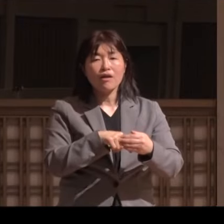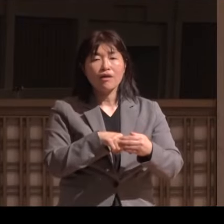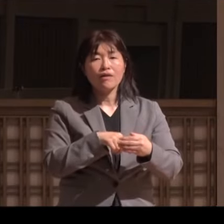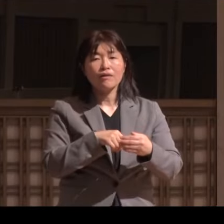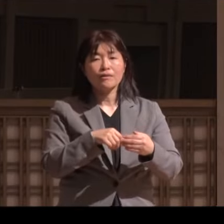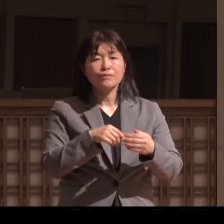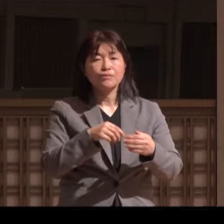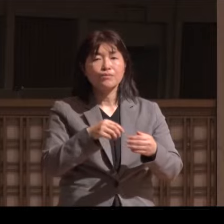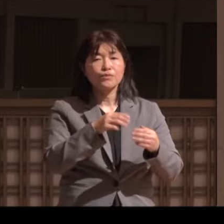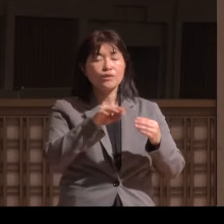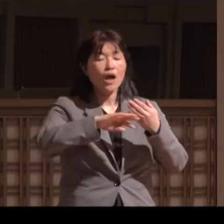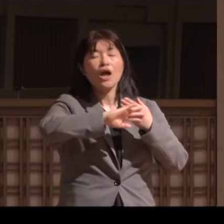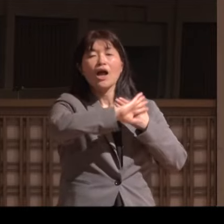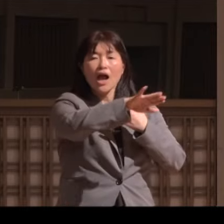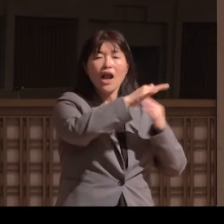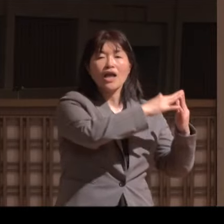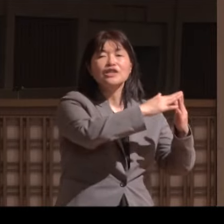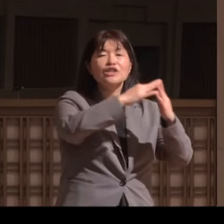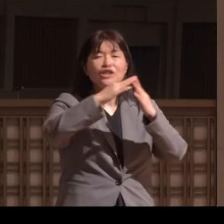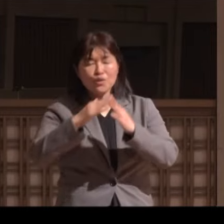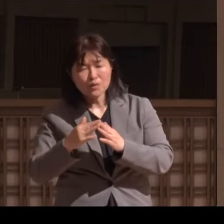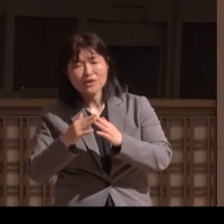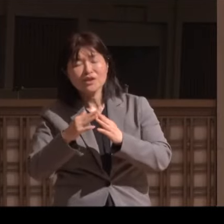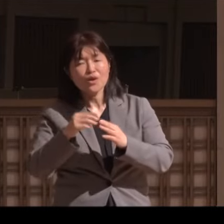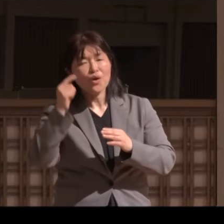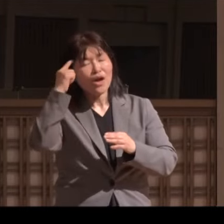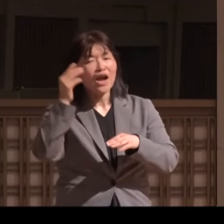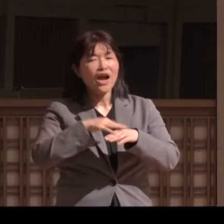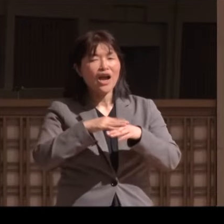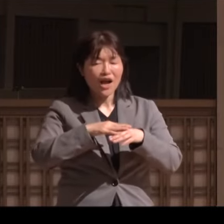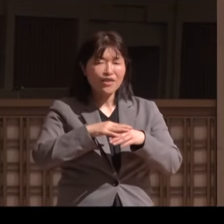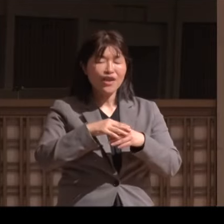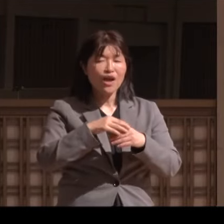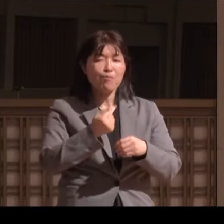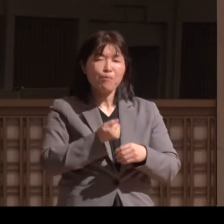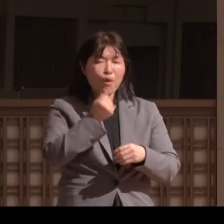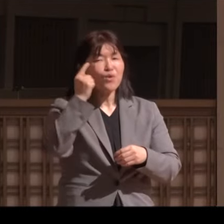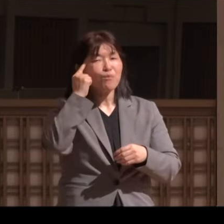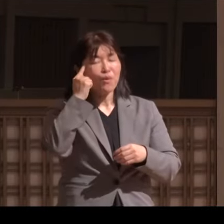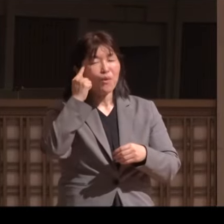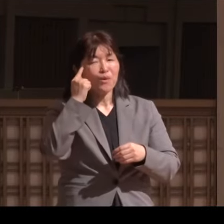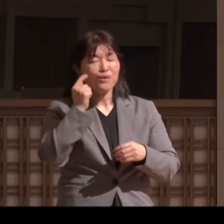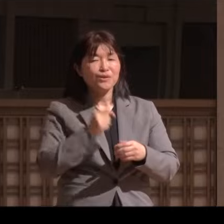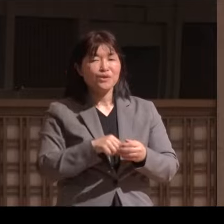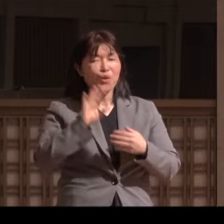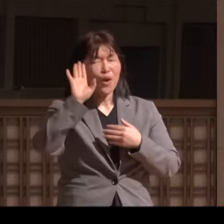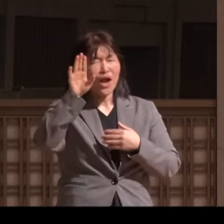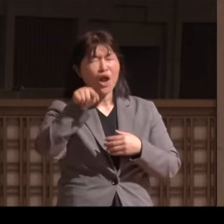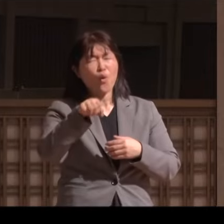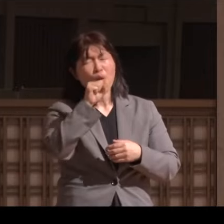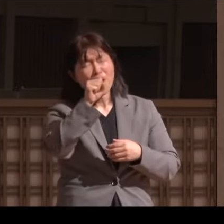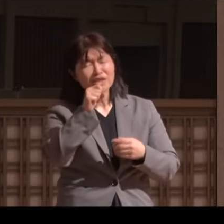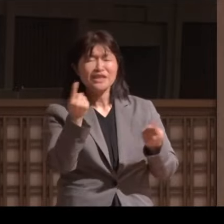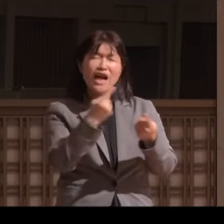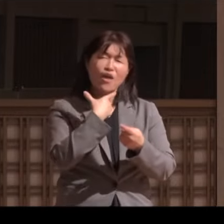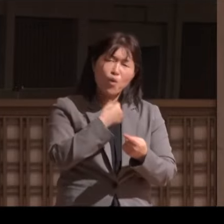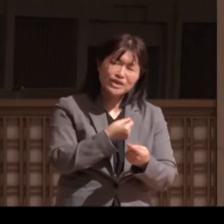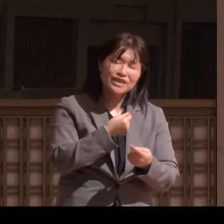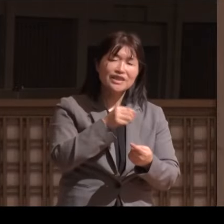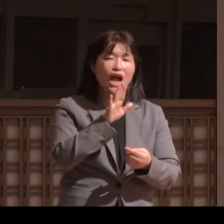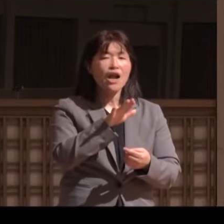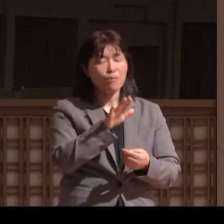お越になられたという立場から多分いろんな視点とかいろんなアイデアこうだたらもっといいのになっていうのは多分あるんだと思いますえその